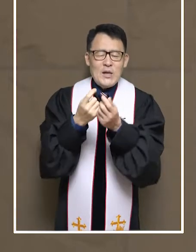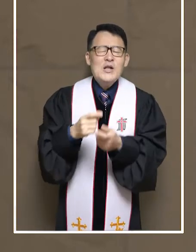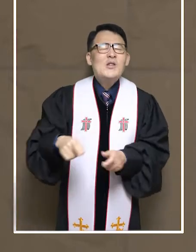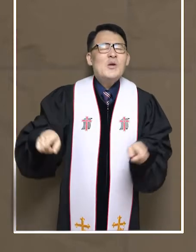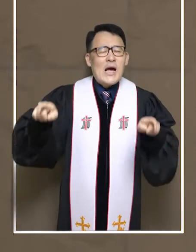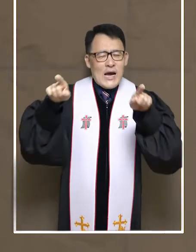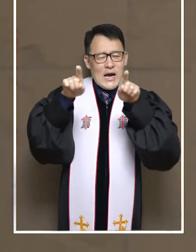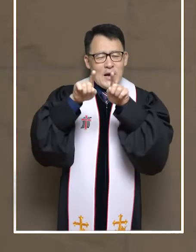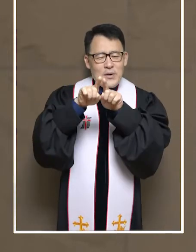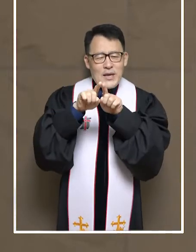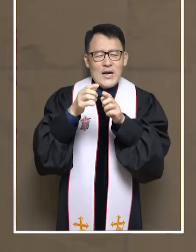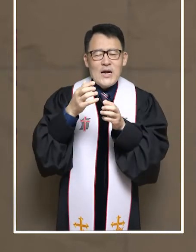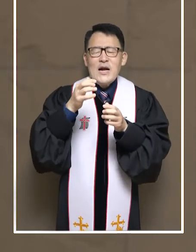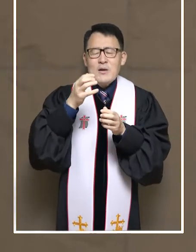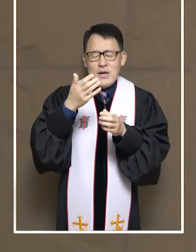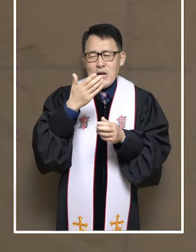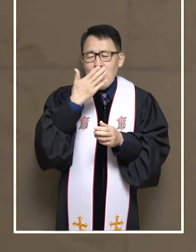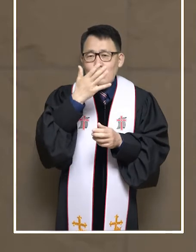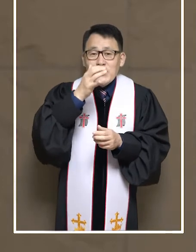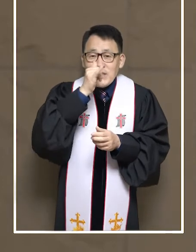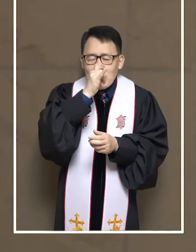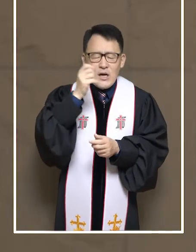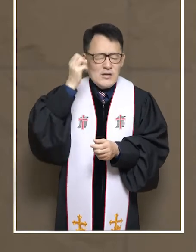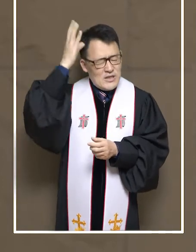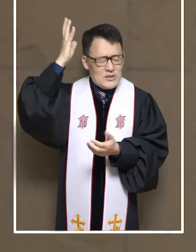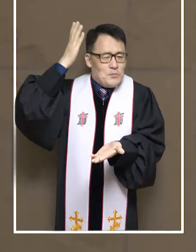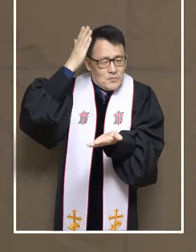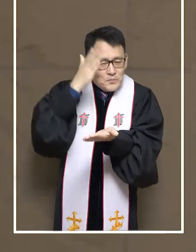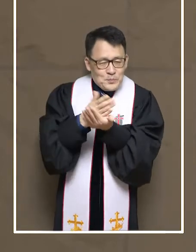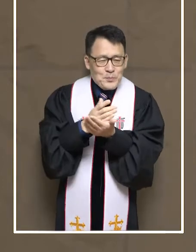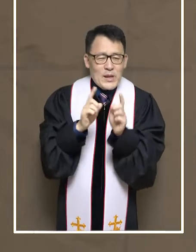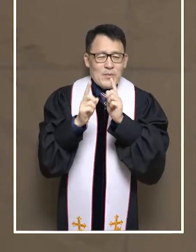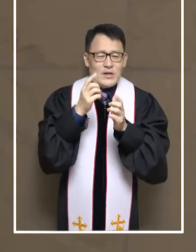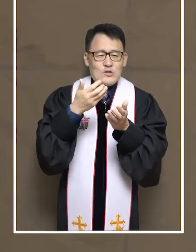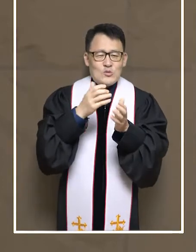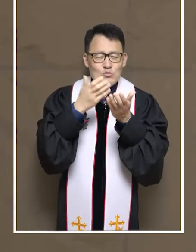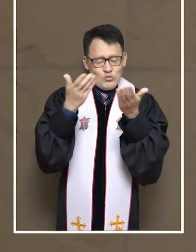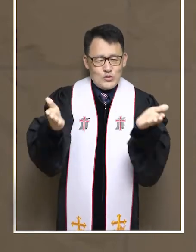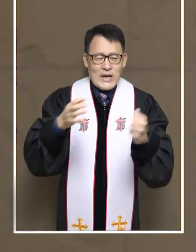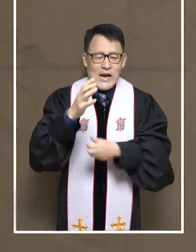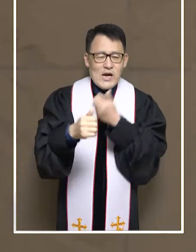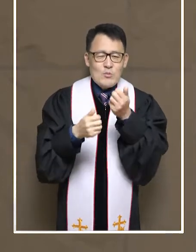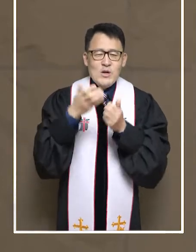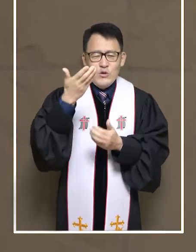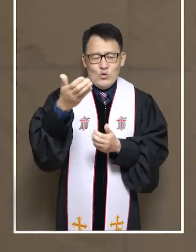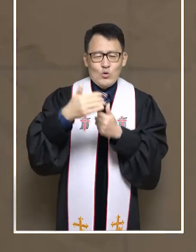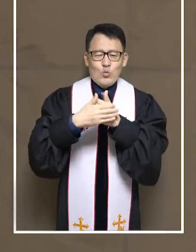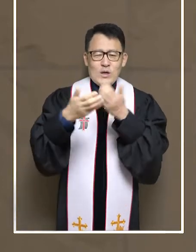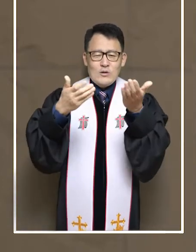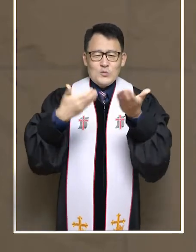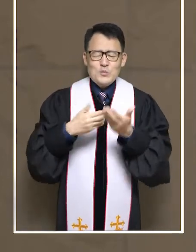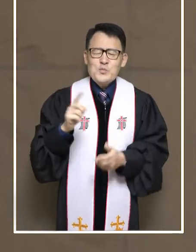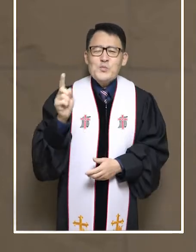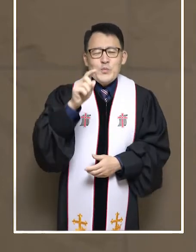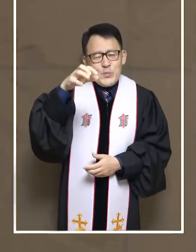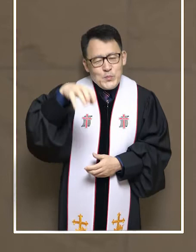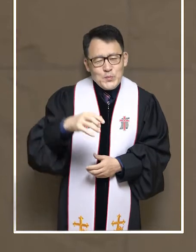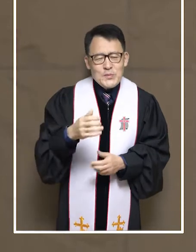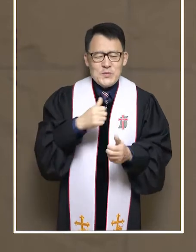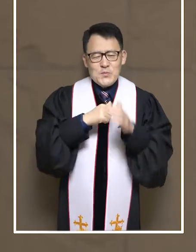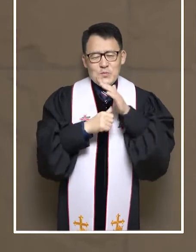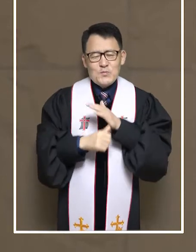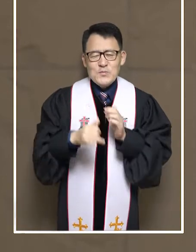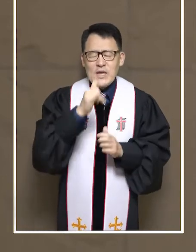너와 함께 하신다는 것만 잊지 말아라. 하나님께서 너를 도우실 걸 잊지 않으면 너는